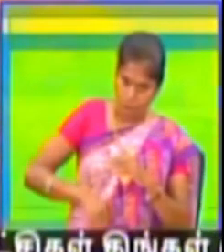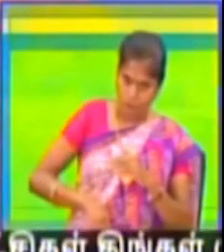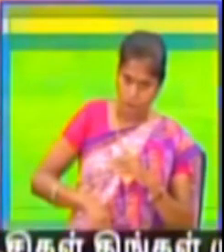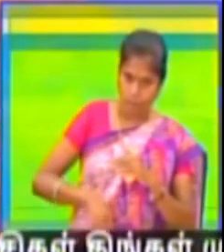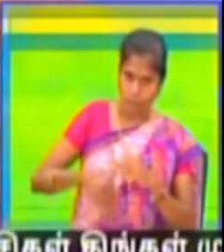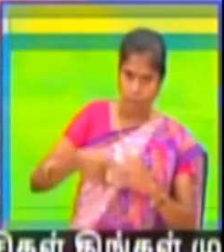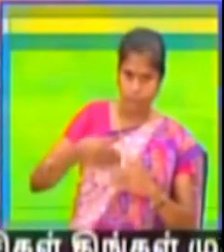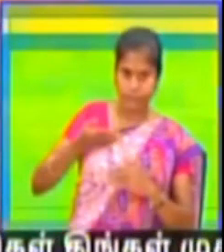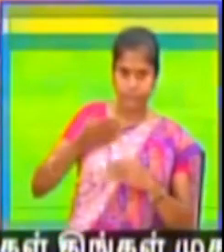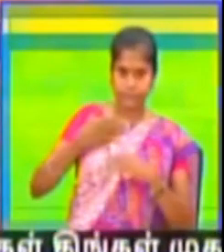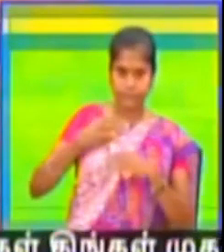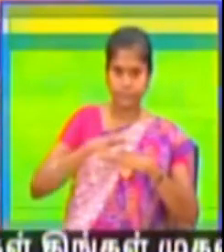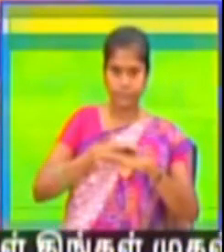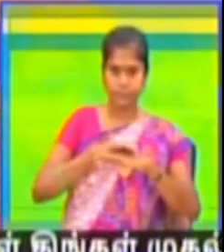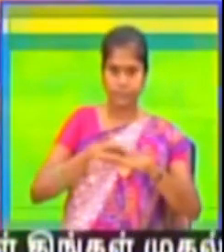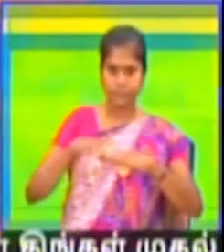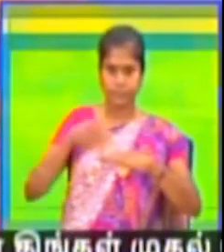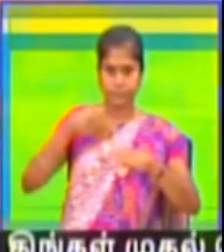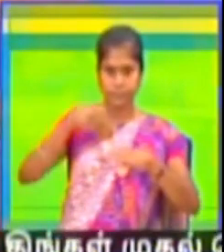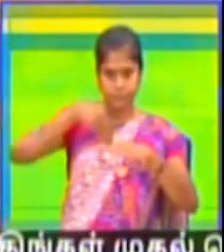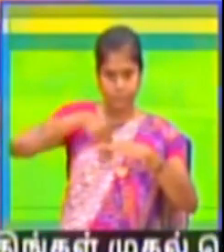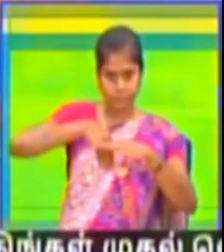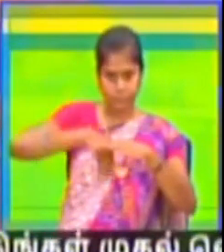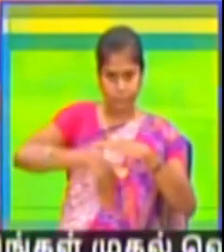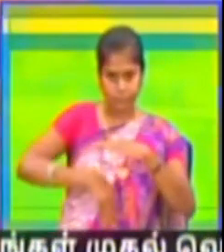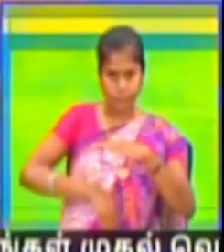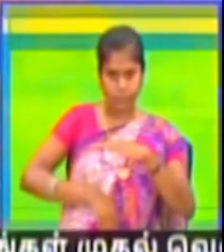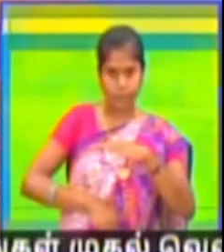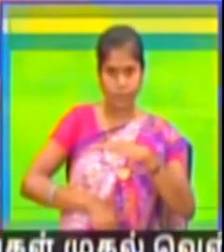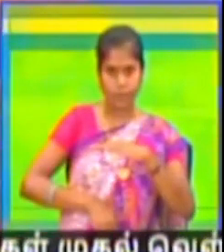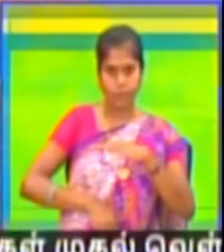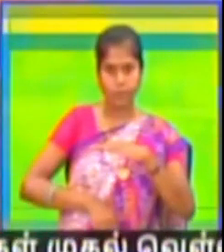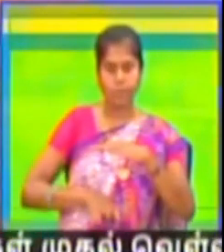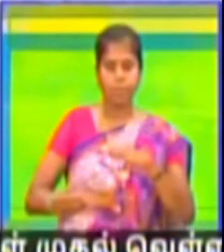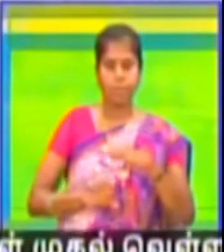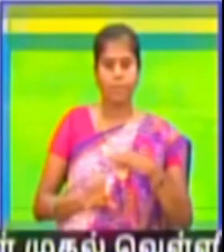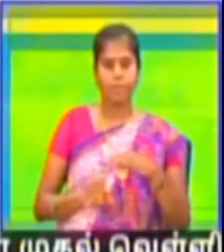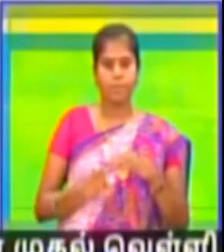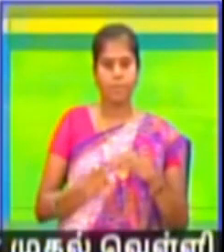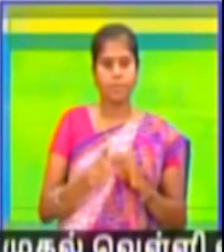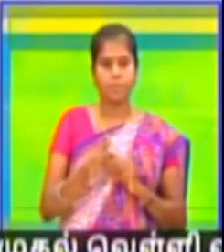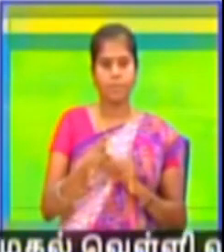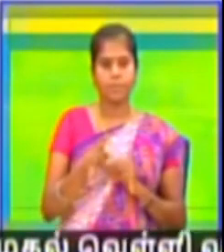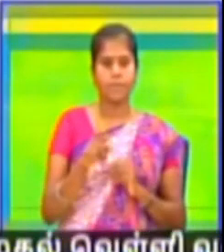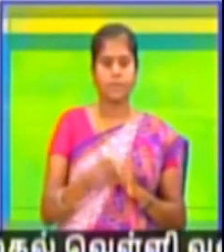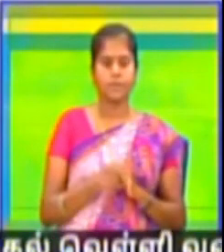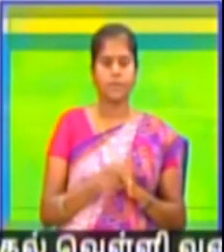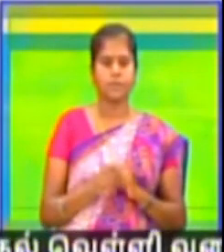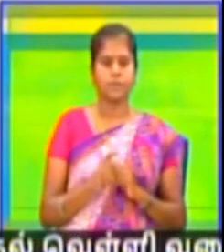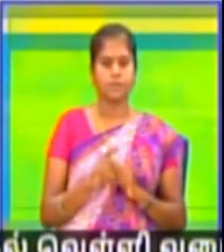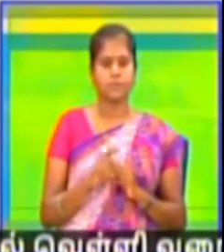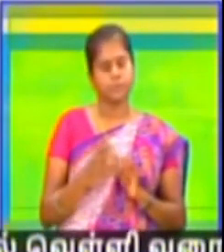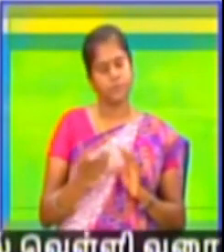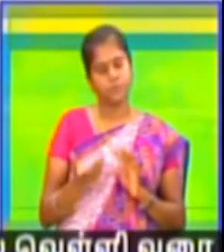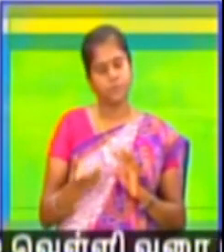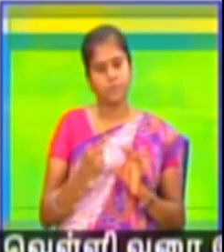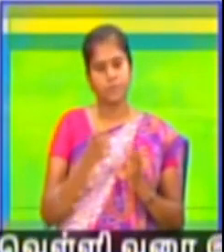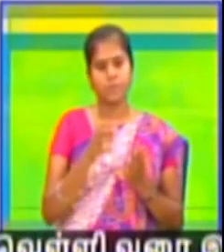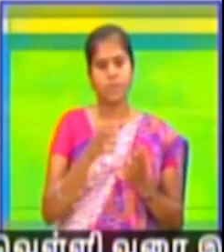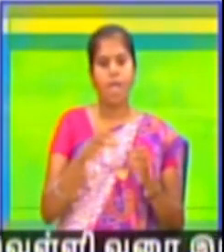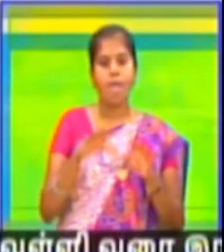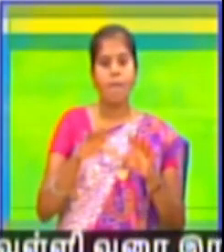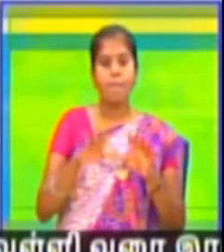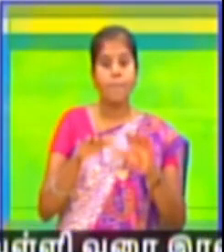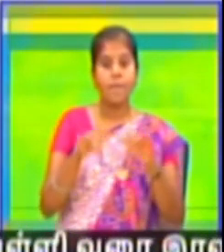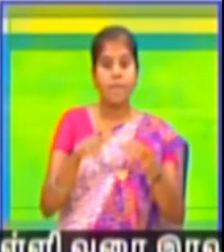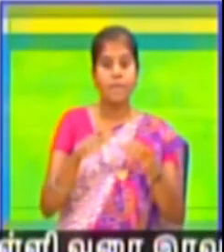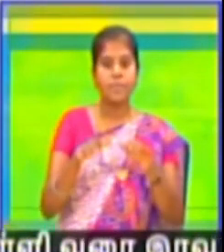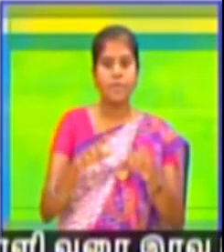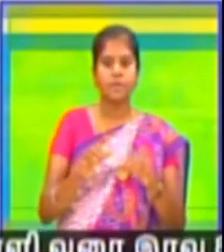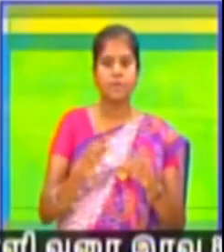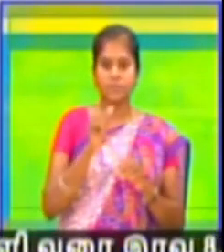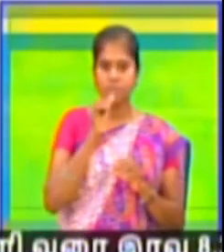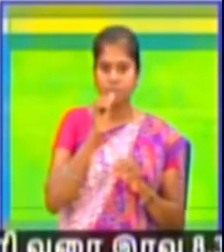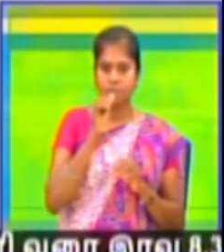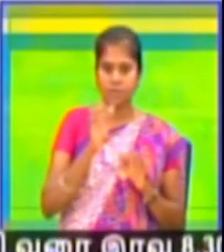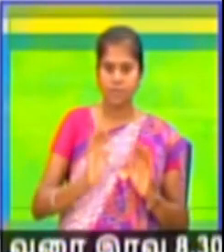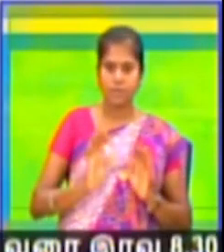அந்த ஆழமான பகுதி எதுன்னா மரண பள்ளத்தாக்கு. இந்த மரண பள்ளத்தாக்கு கடல்